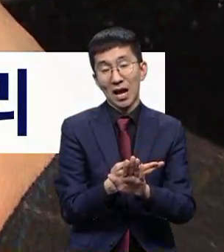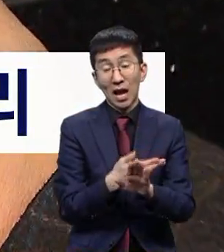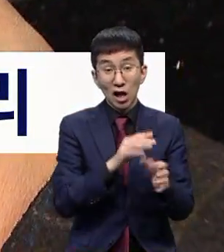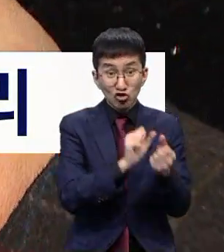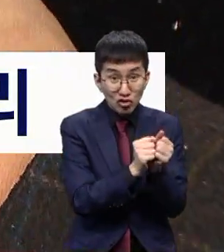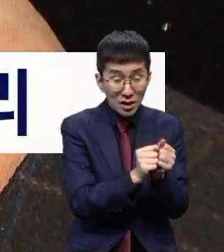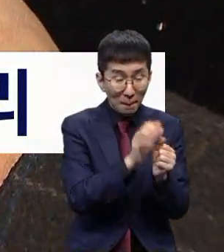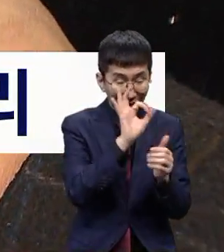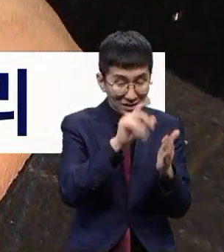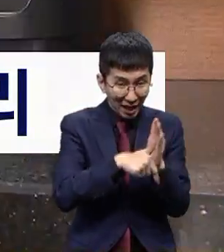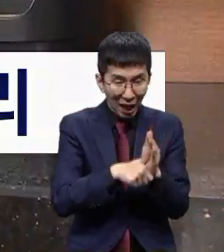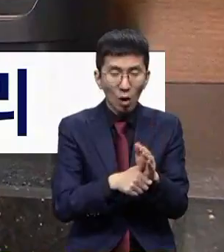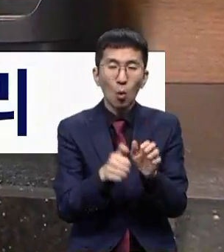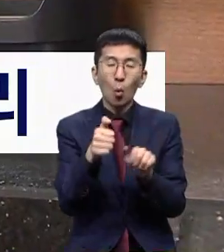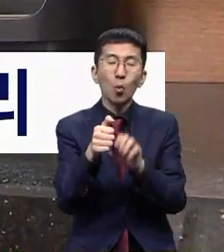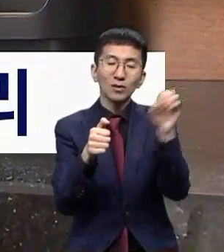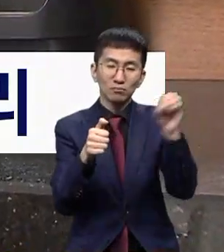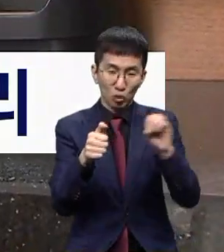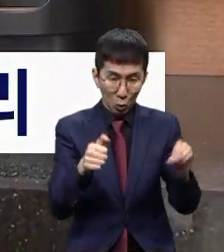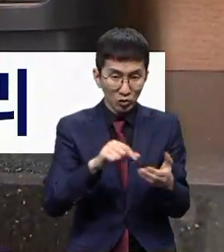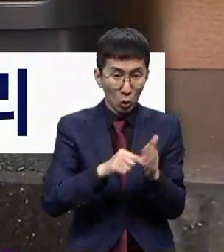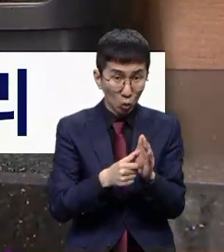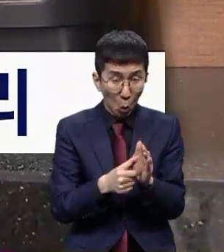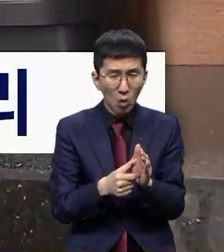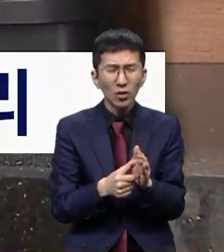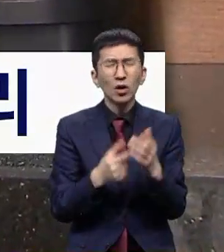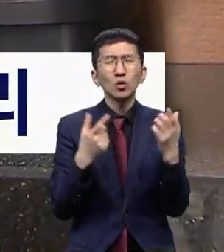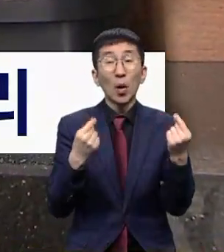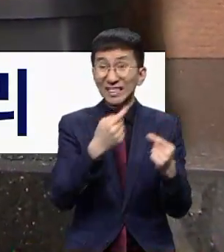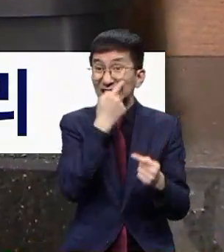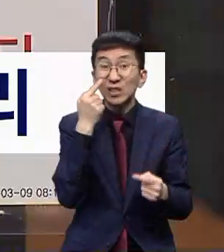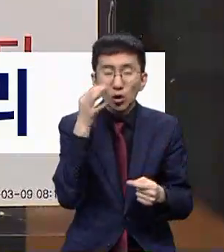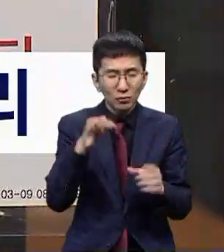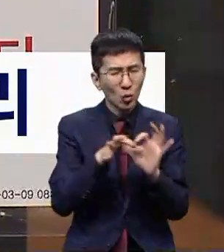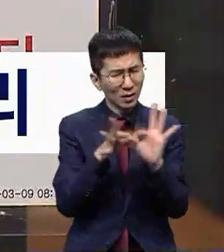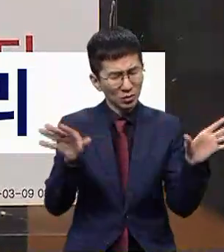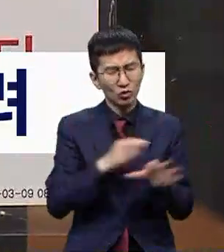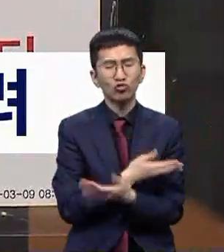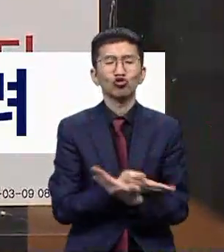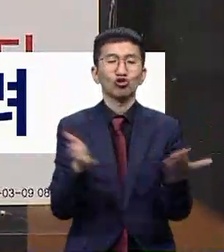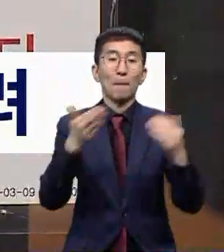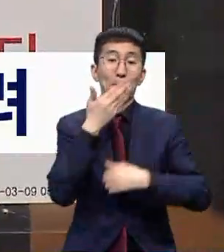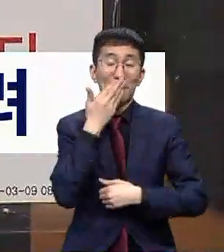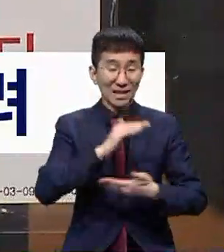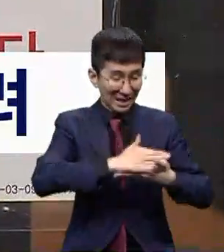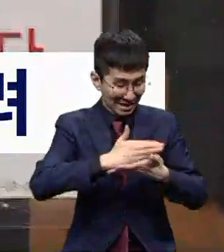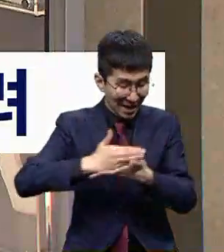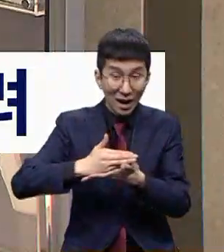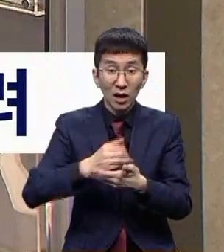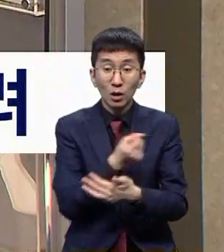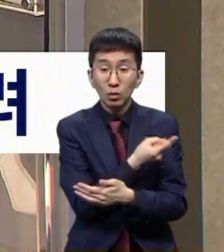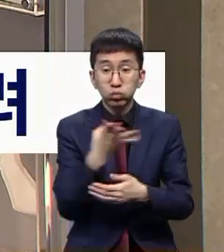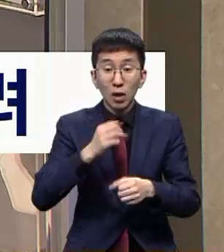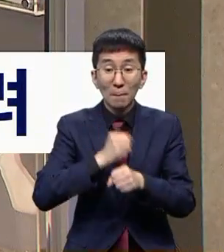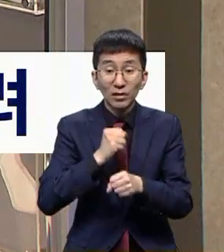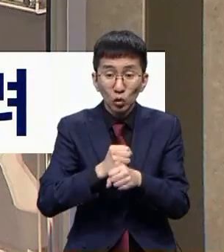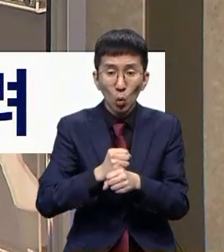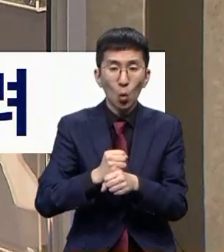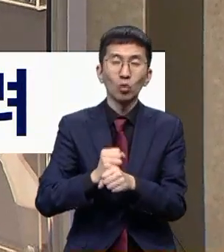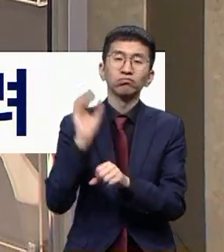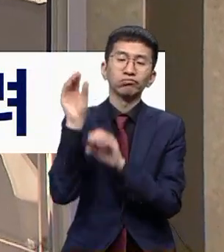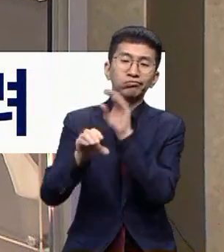절반을 증거금 규모에 상관없이 똑같이 나눠주는 방식으로 바뀐 데다 계좌를 여러 개 만들어 중복 청약하는 것도